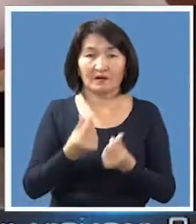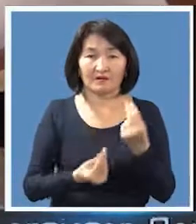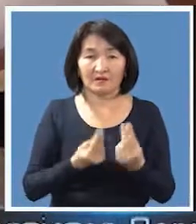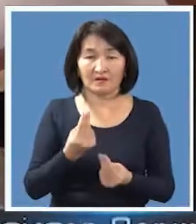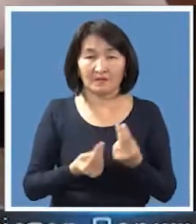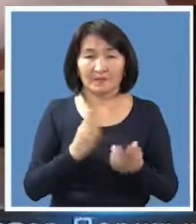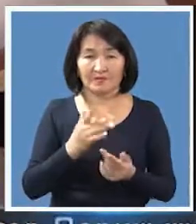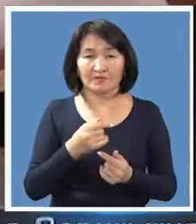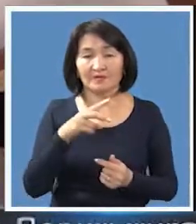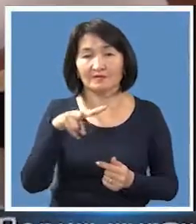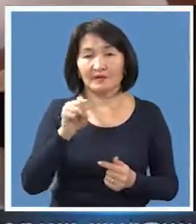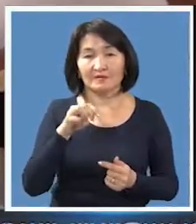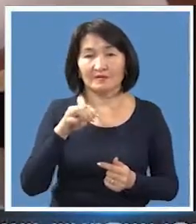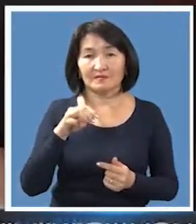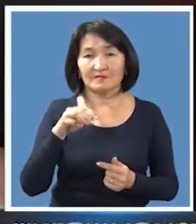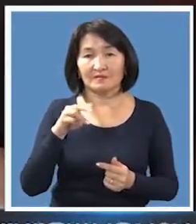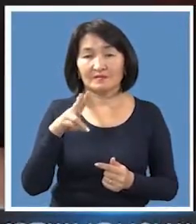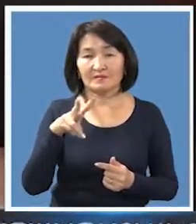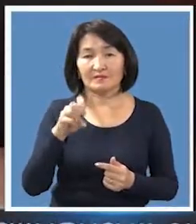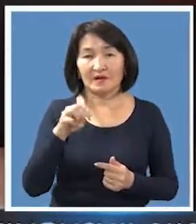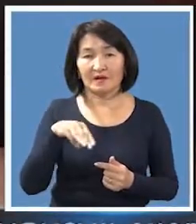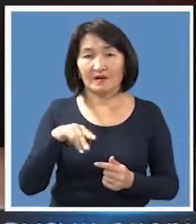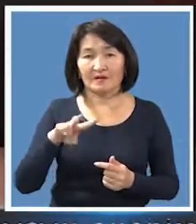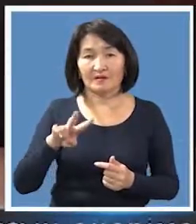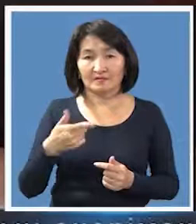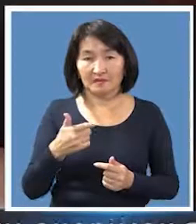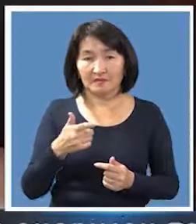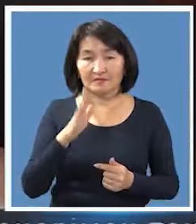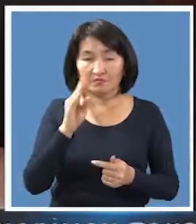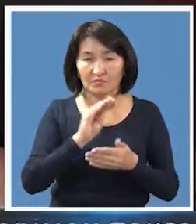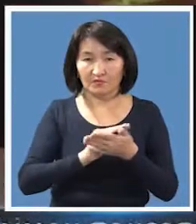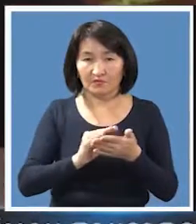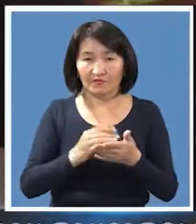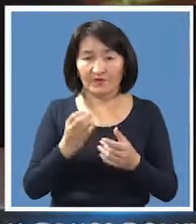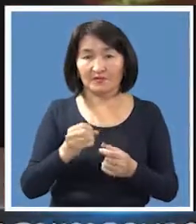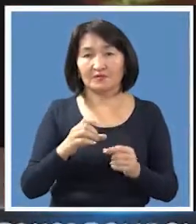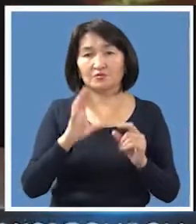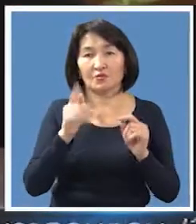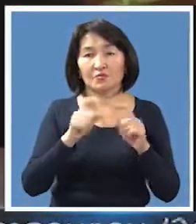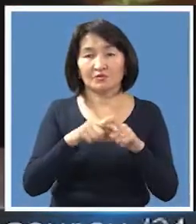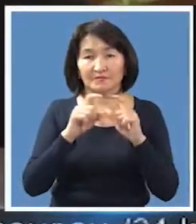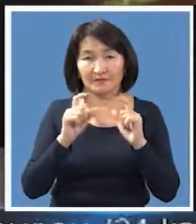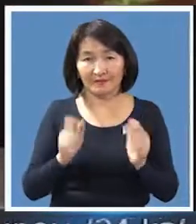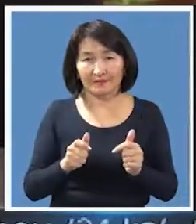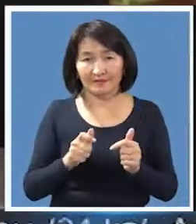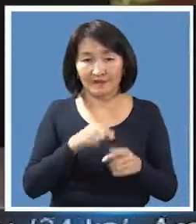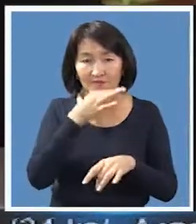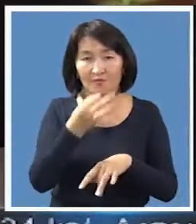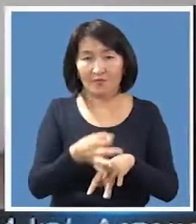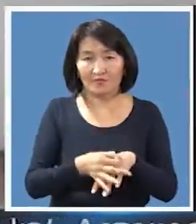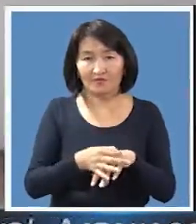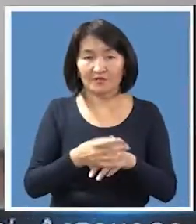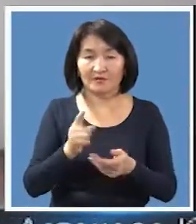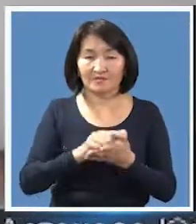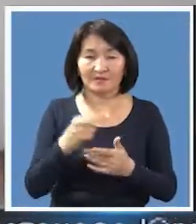қатысушылар латын әліпбиі тәуелсіз ел ретіндегі еркін таңдауымыз тақырыбында эссе жазып, мәтінге қазақ, орыс, ағылшын тілдеріне леспе аударма